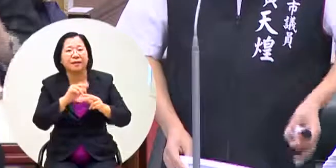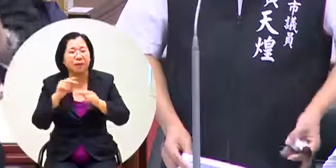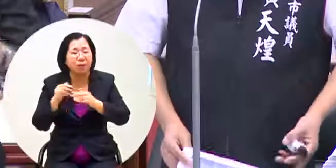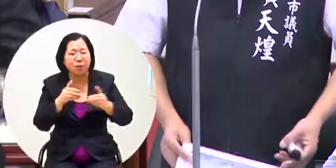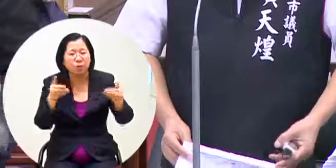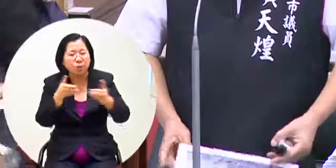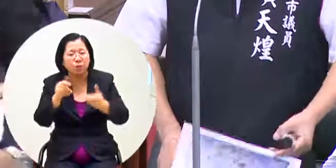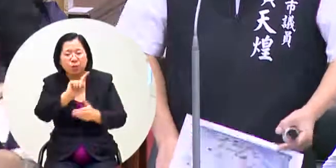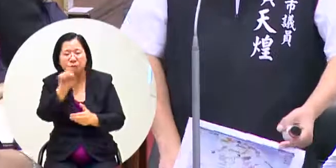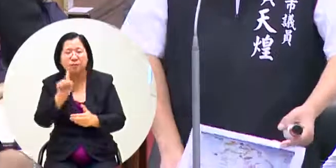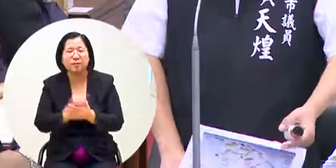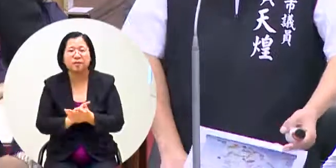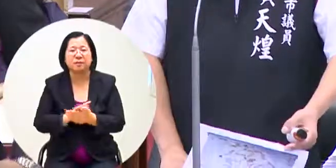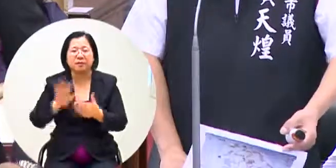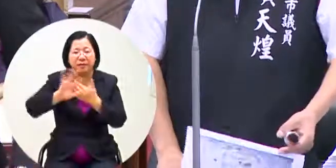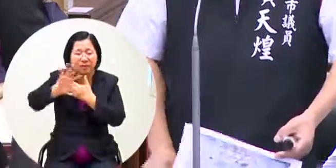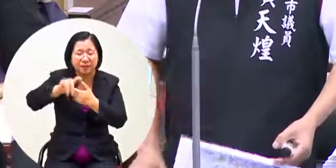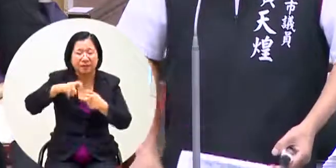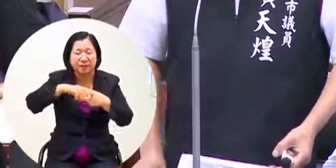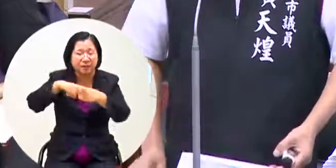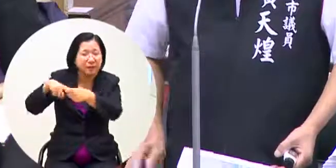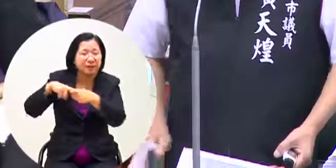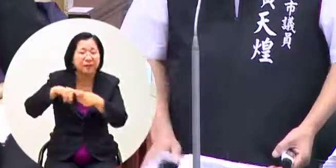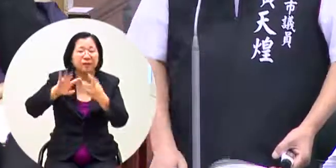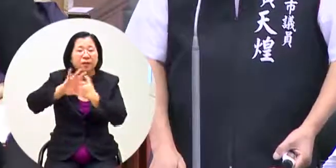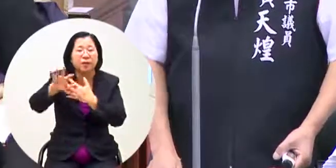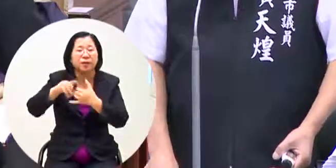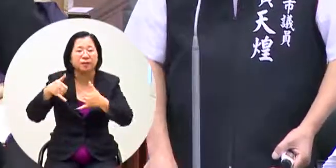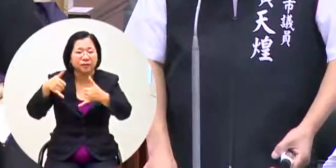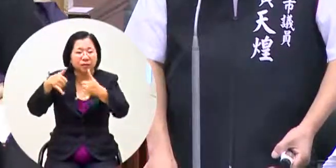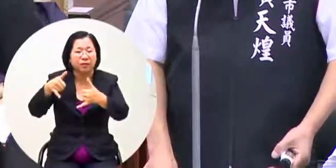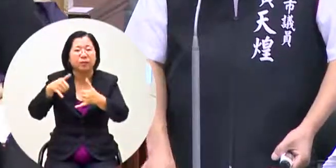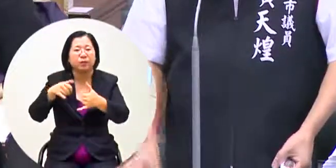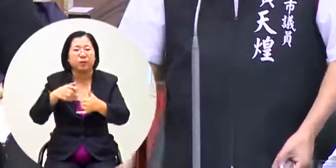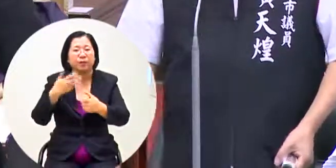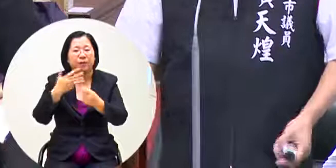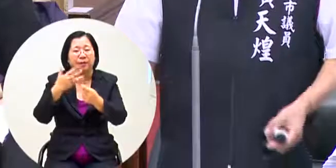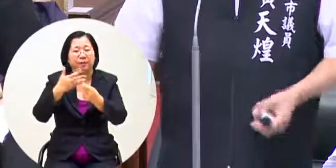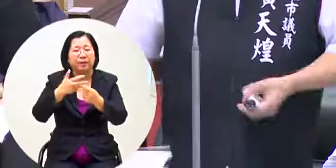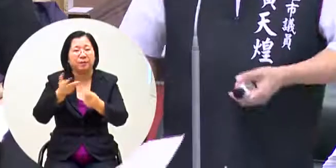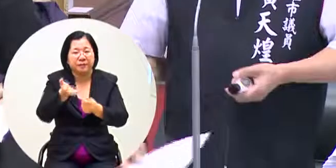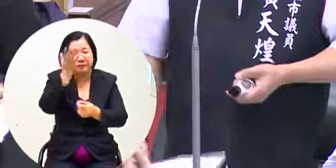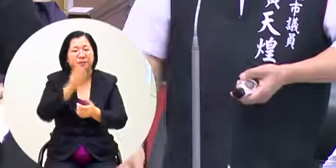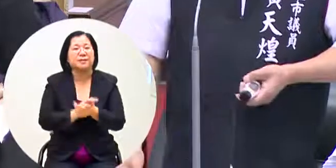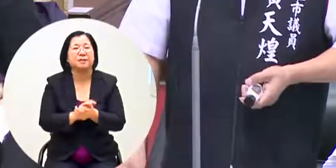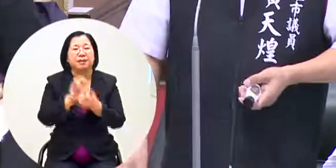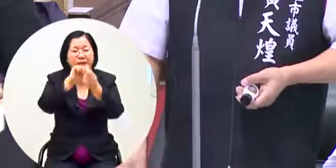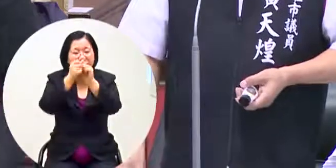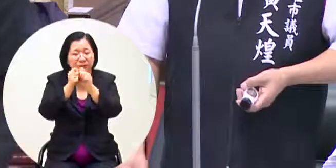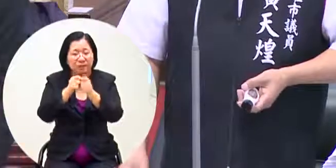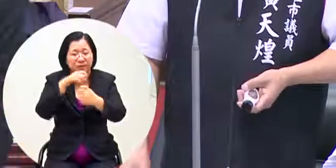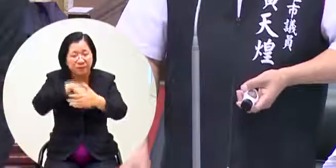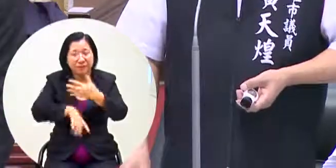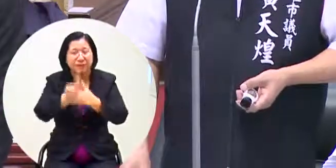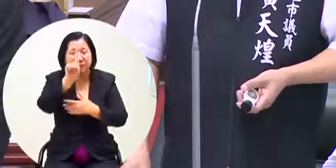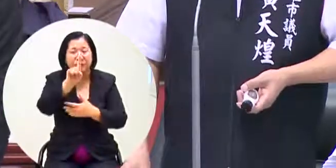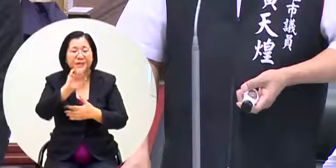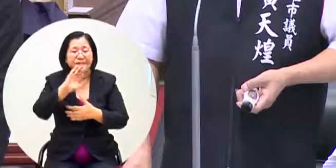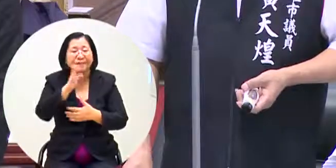量，它必须要八米以上。那但是我们细则里面倒是有一个但书啦，就是针对这